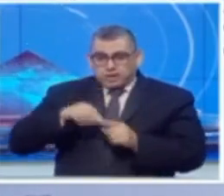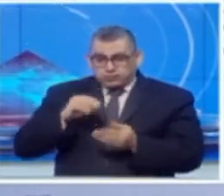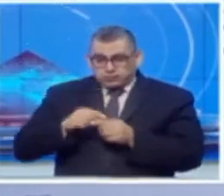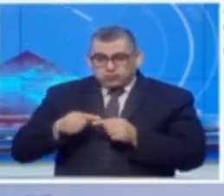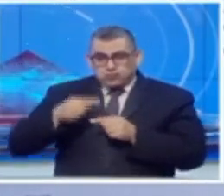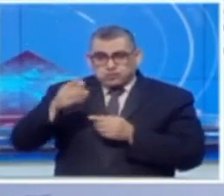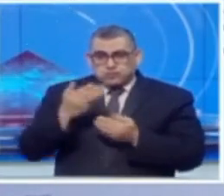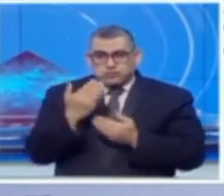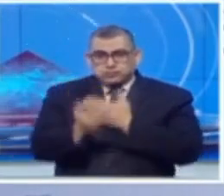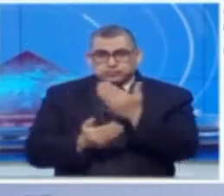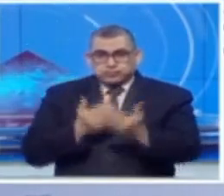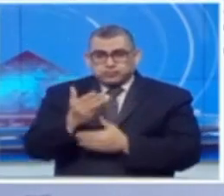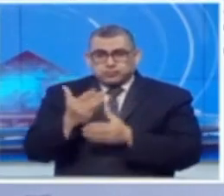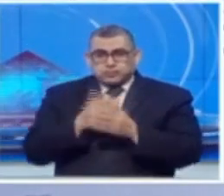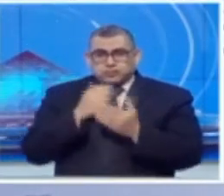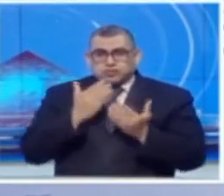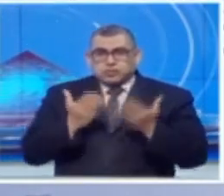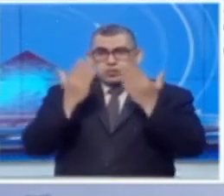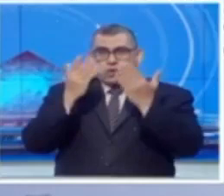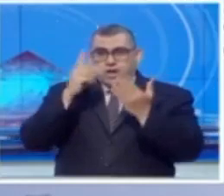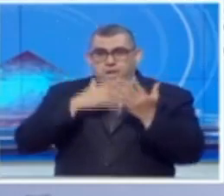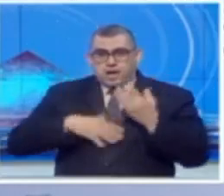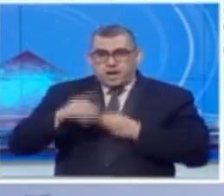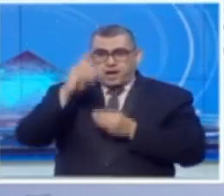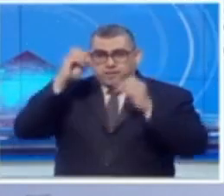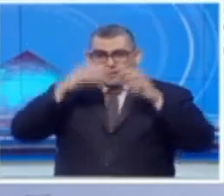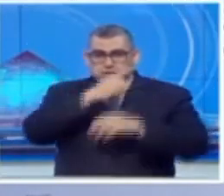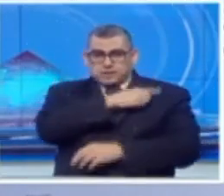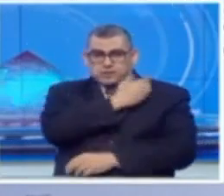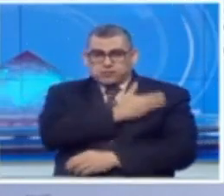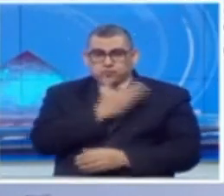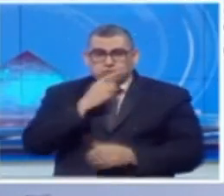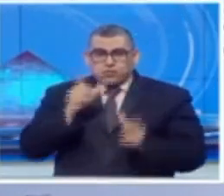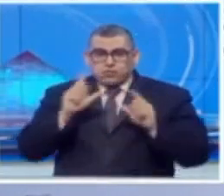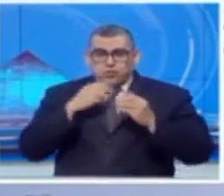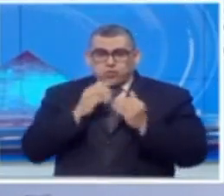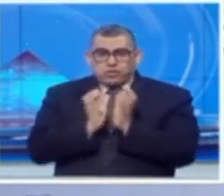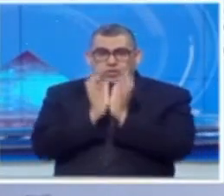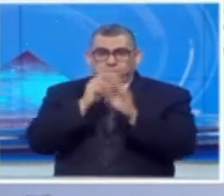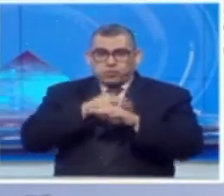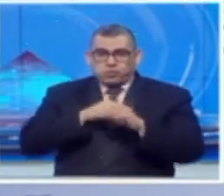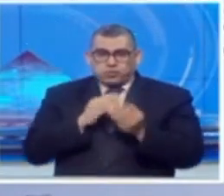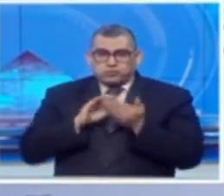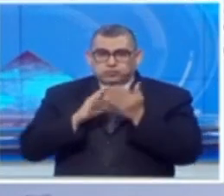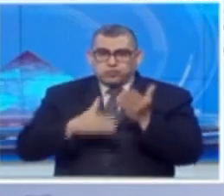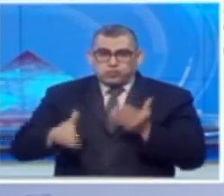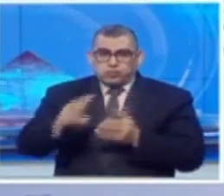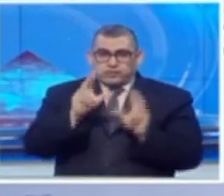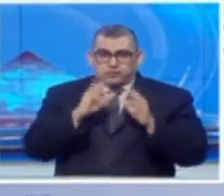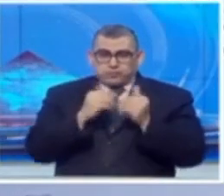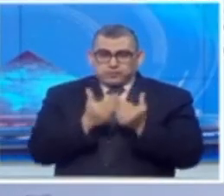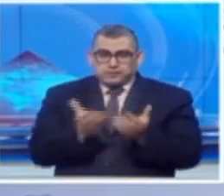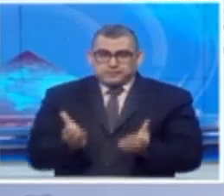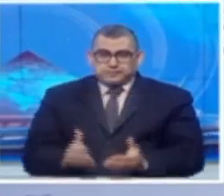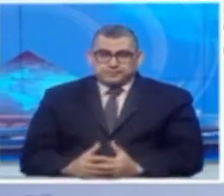مع الدعوات بحج مبرور وذنب مغفور. من مقر وزارة التضامن الاجتماعي سارة متولي، التلفزيون المصري.